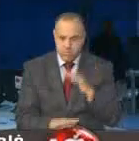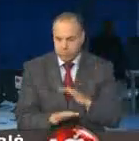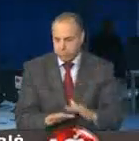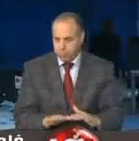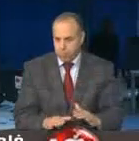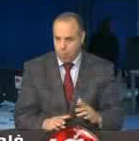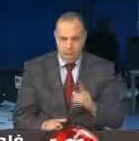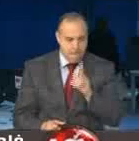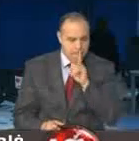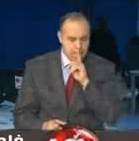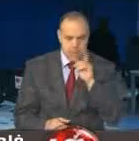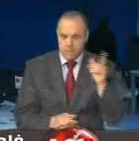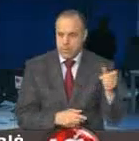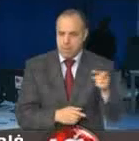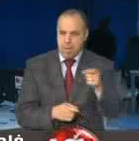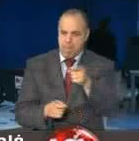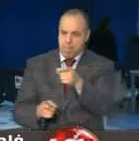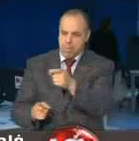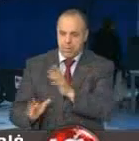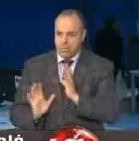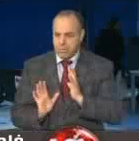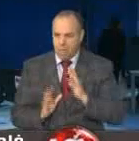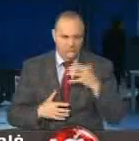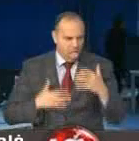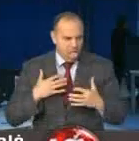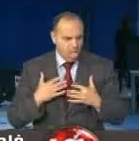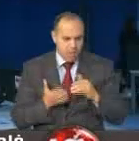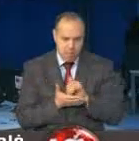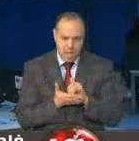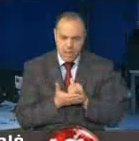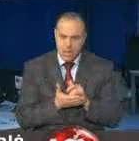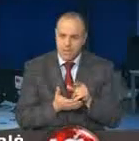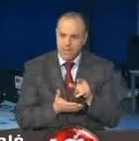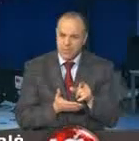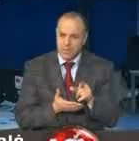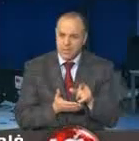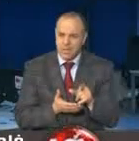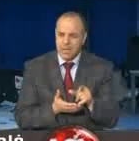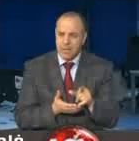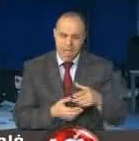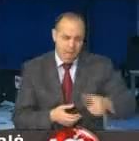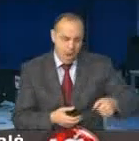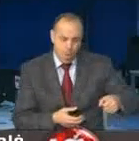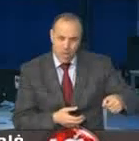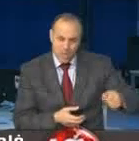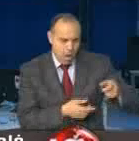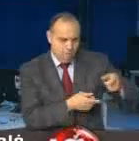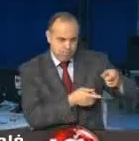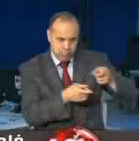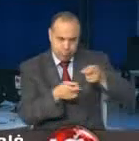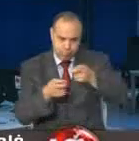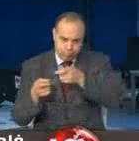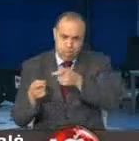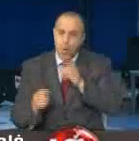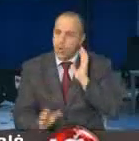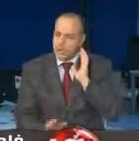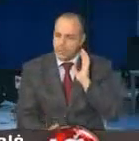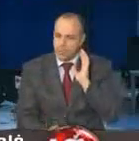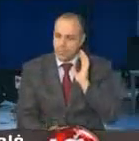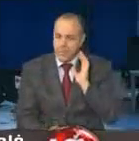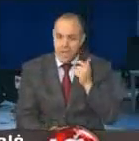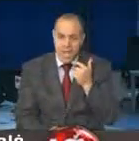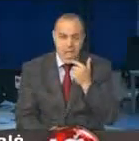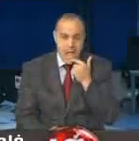سحب في صمت سلاحه من أمتعته لدى وصوله إلى المطار وتحديدا في منطقة استلام الأمتعة، وفتح النار على المسافرين